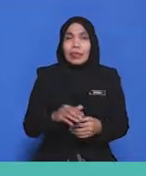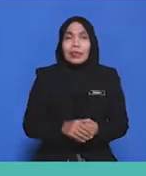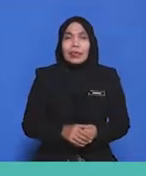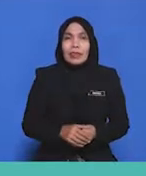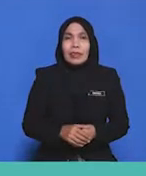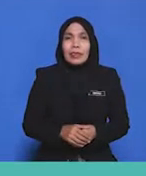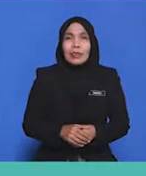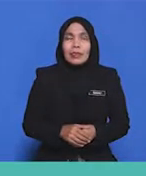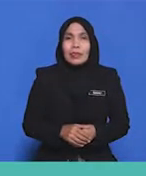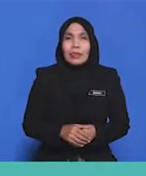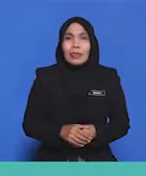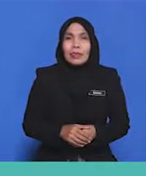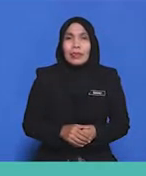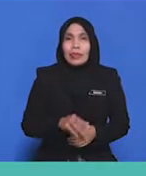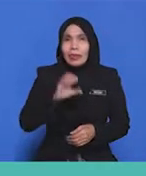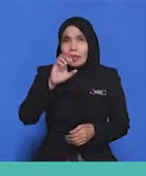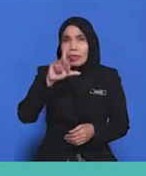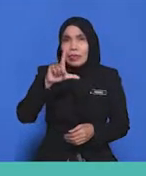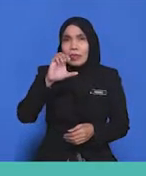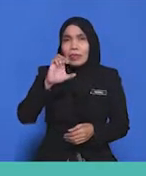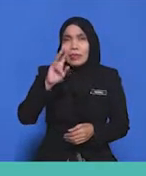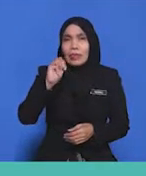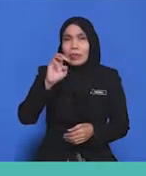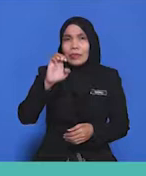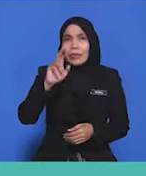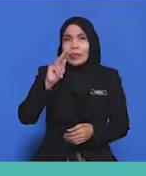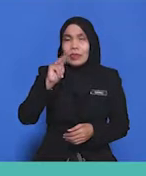untuk membentuk watak seseorang.